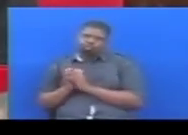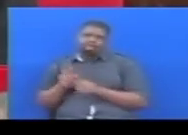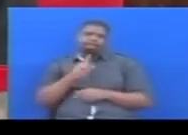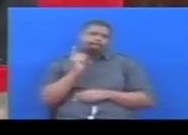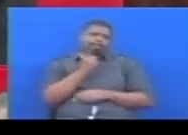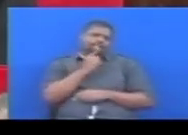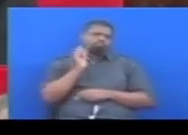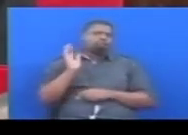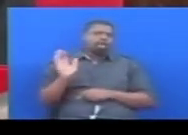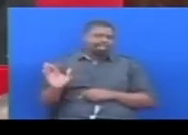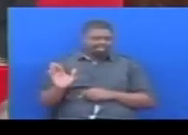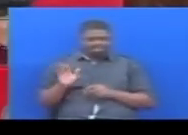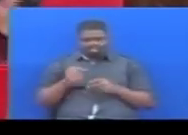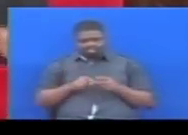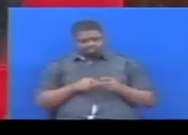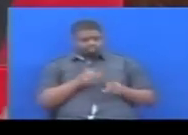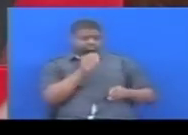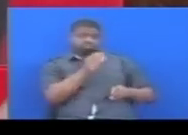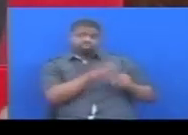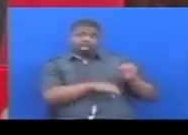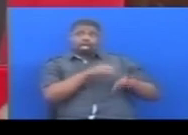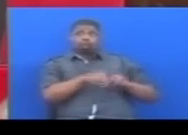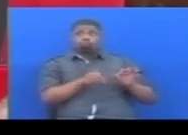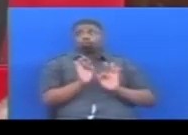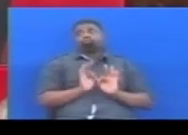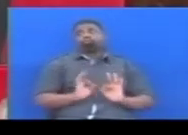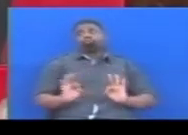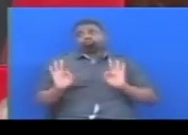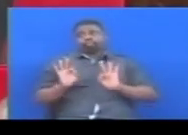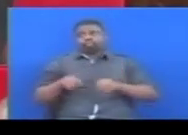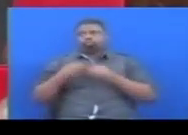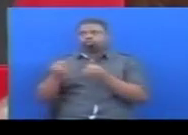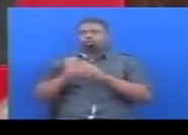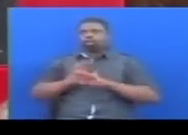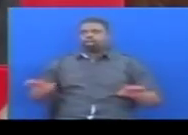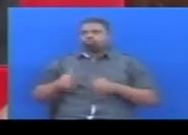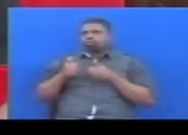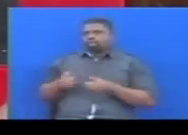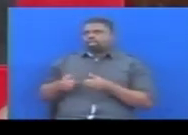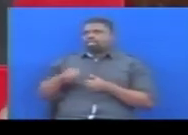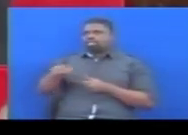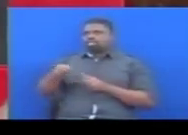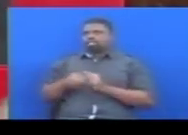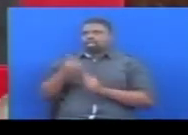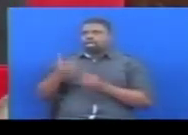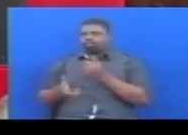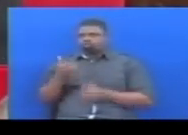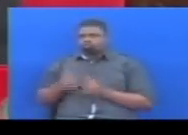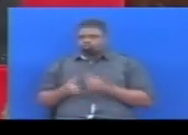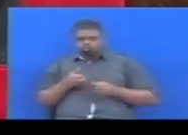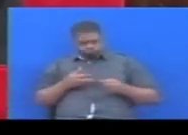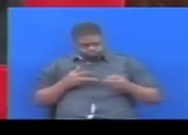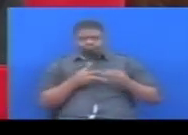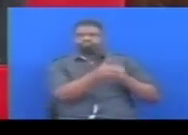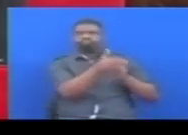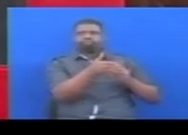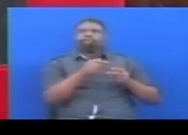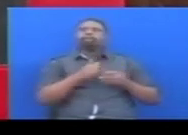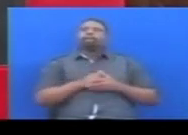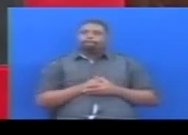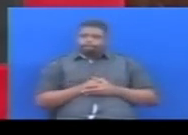ambayo yametoa mchanganuo mzuri na unaleta matumaini, na tunatarajia kwamba hizo changamoto zitatatuka karibuni.